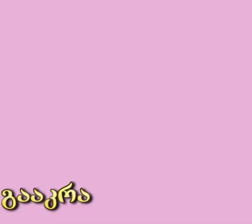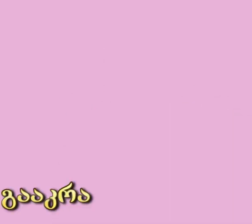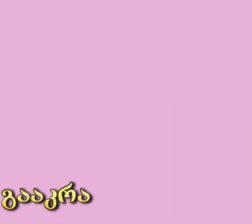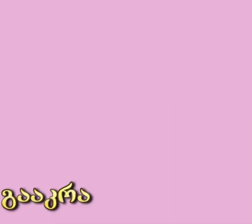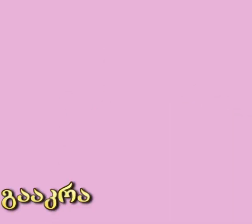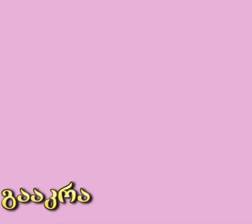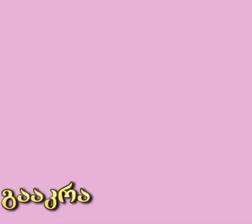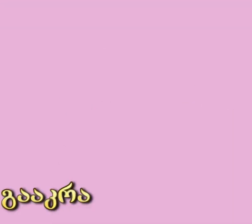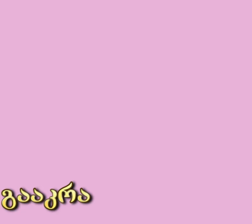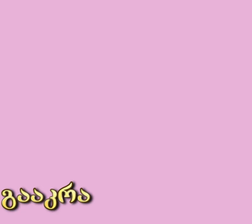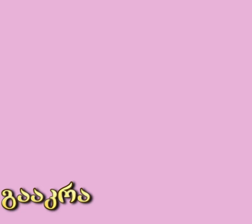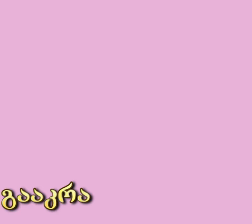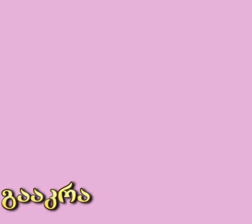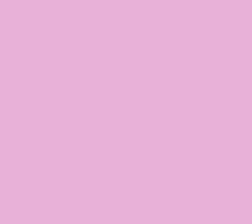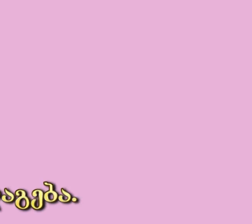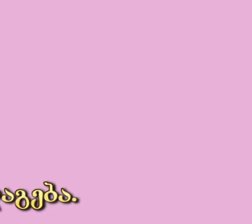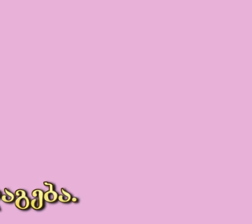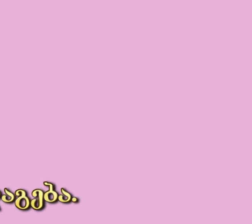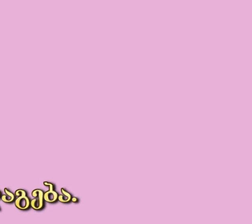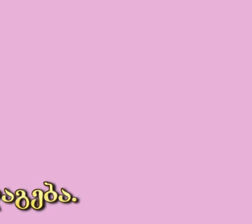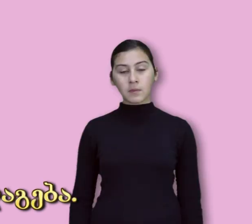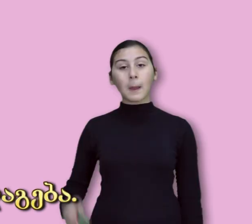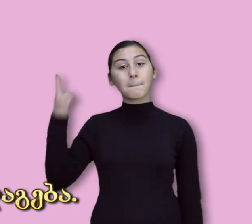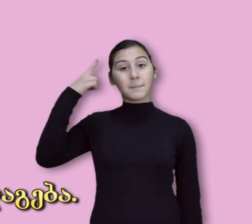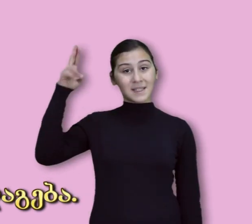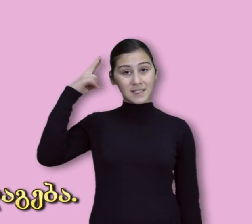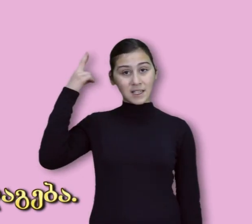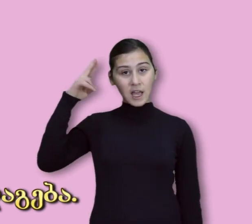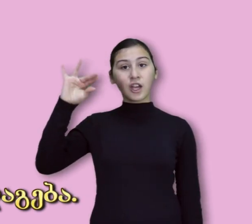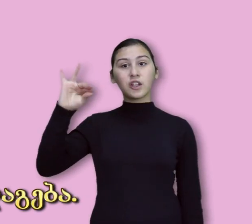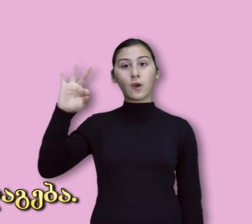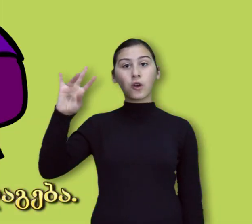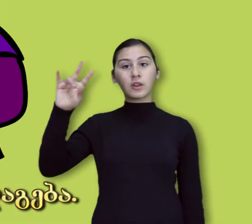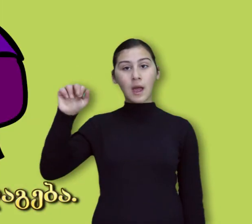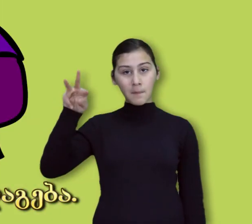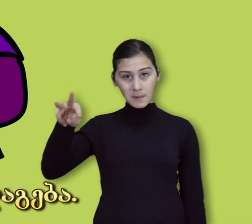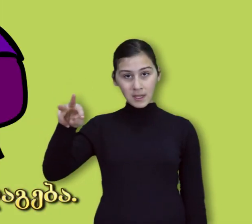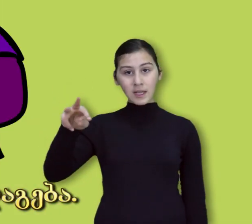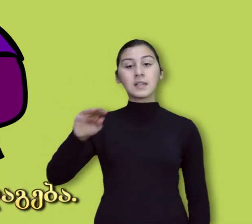ბიძია იონამ სია კედელზე გააკრა და დაიწყო ჩემოდნის ჩალაგება.